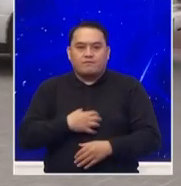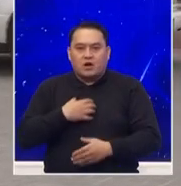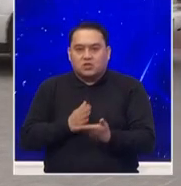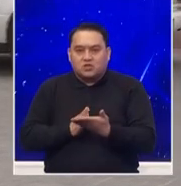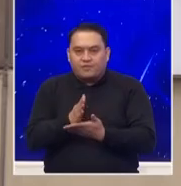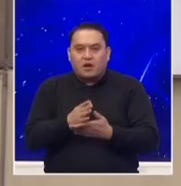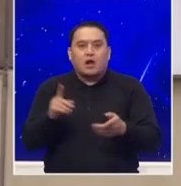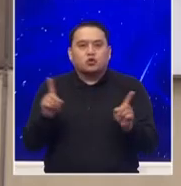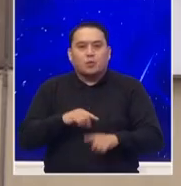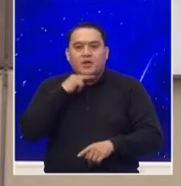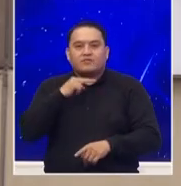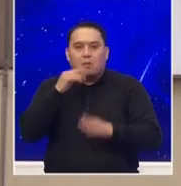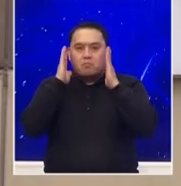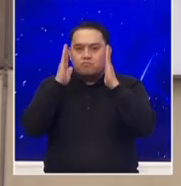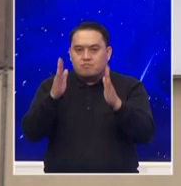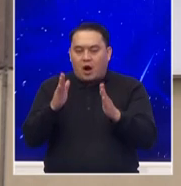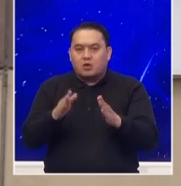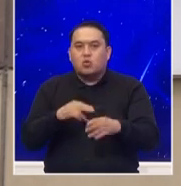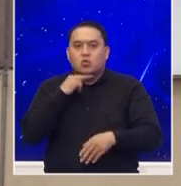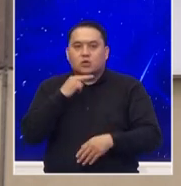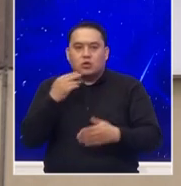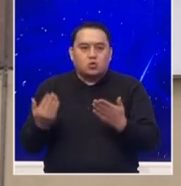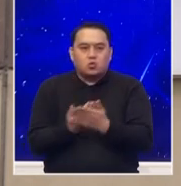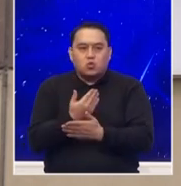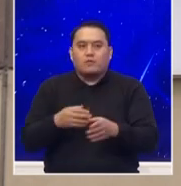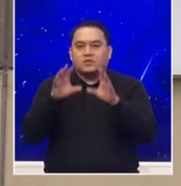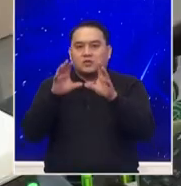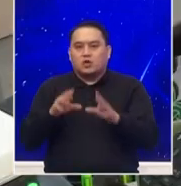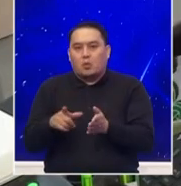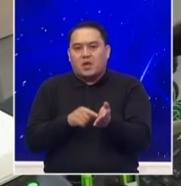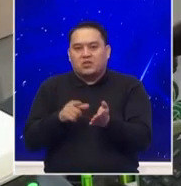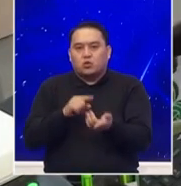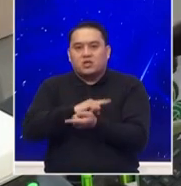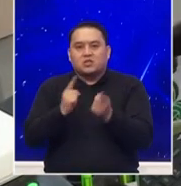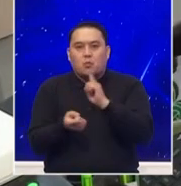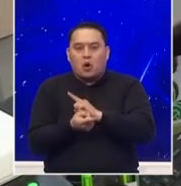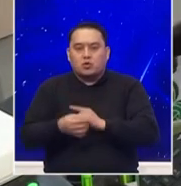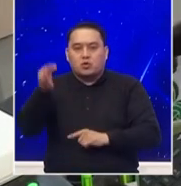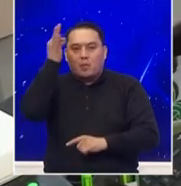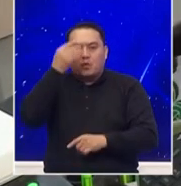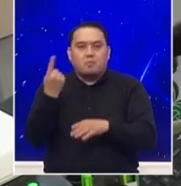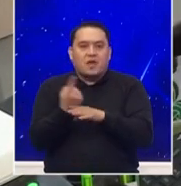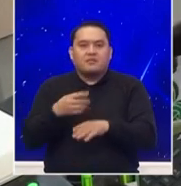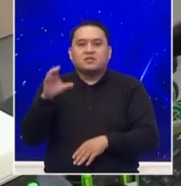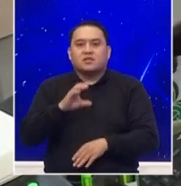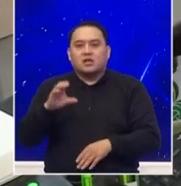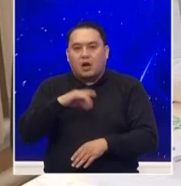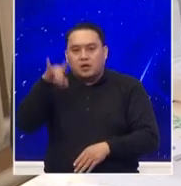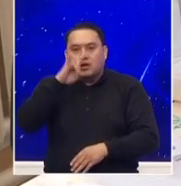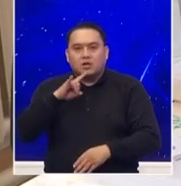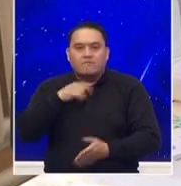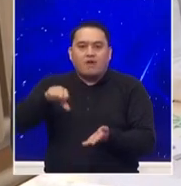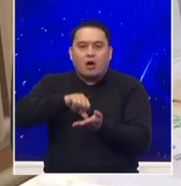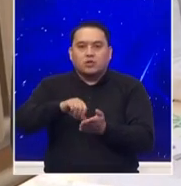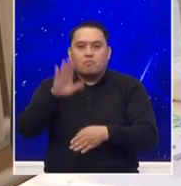сферы. Особое внимание Касым-Жомарт Токаев уделил и новой концепции пенсионной реформы. Напомним, 1 сентября президент Казахстана,